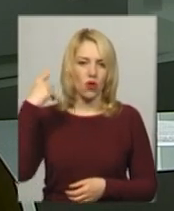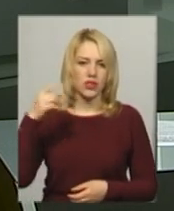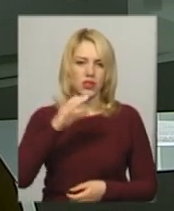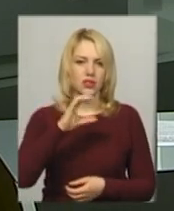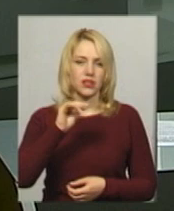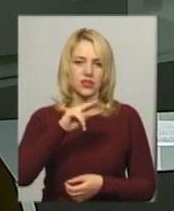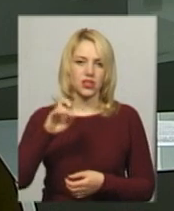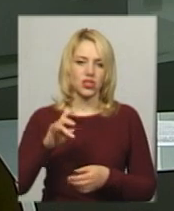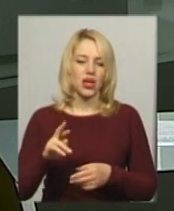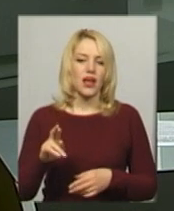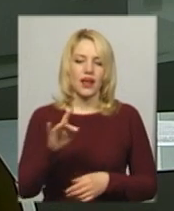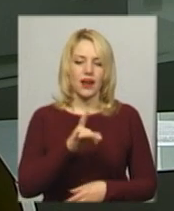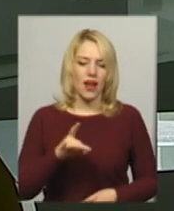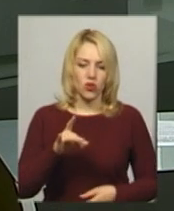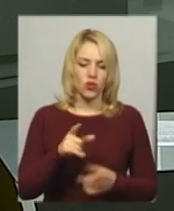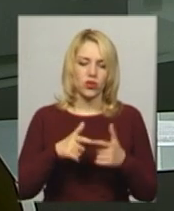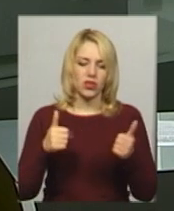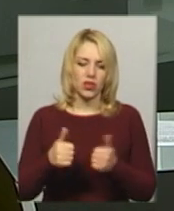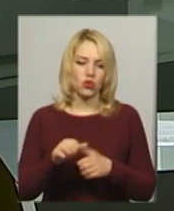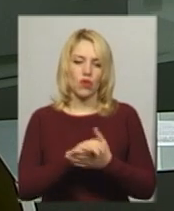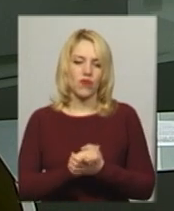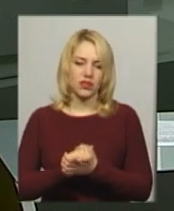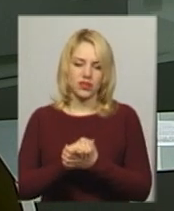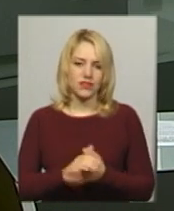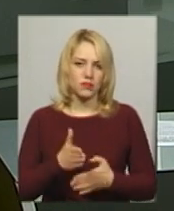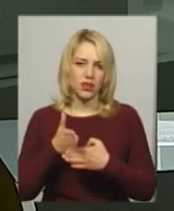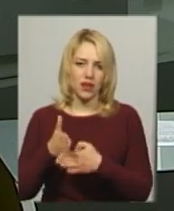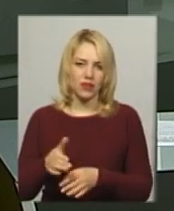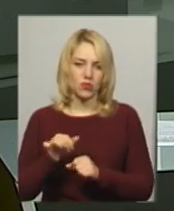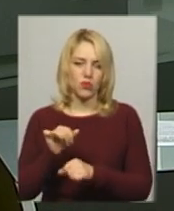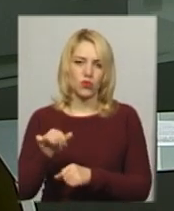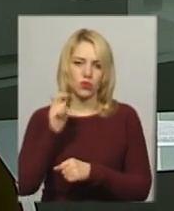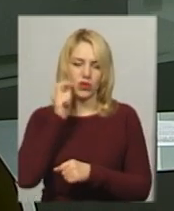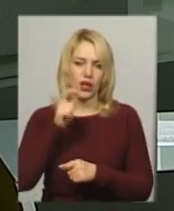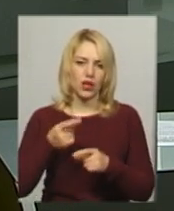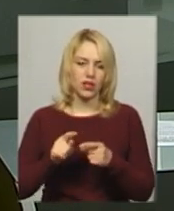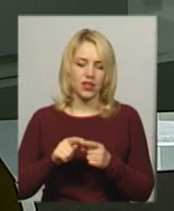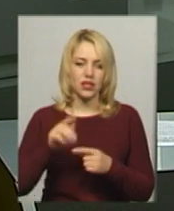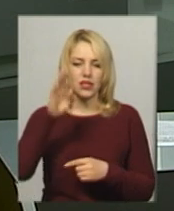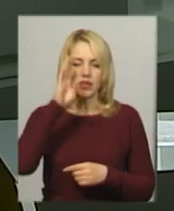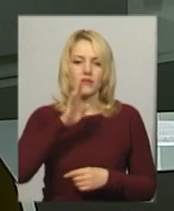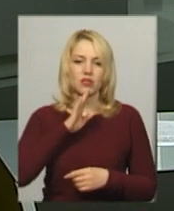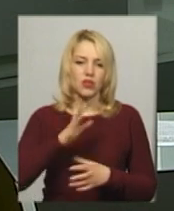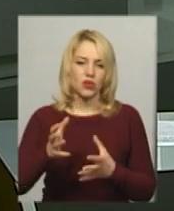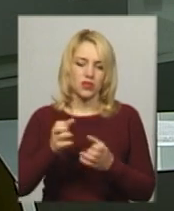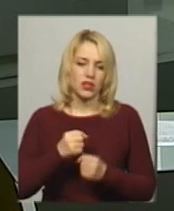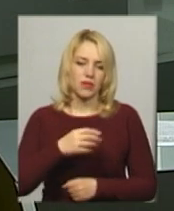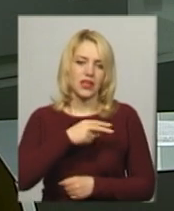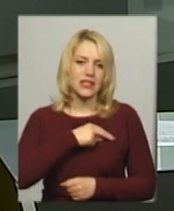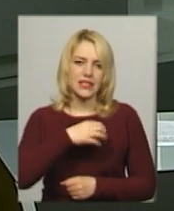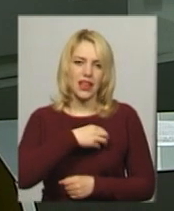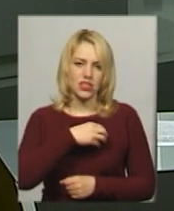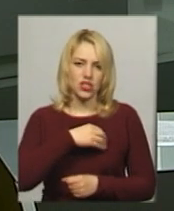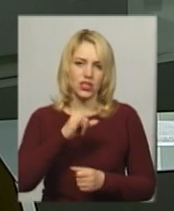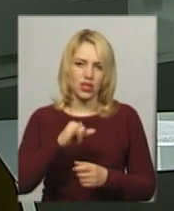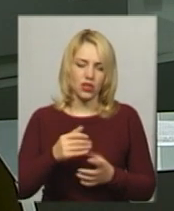районної організації Товариства сприяння обороні України. Юнаки і дівчата отримали квитки та значки військово-патріотичної організації і